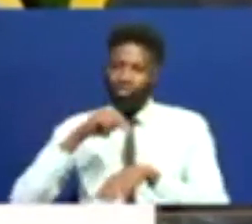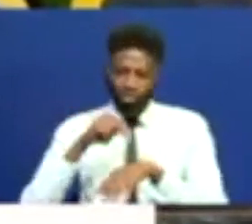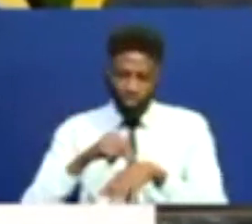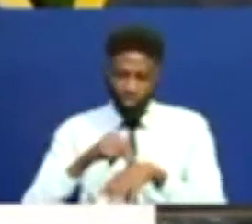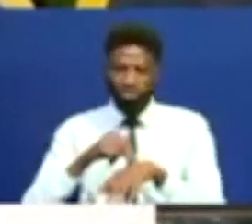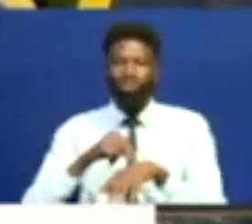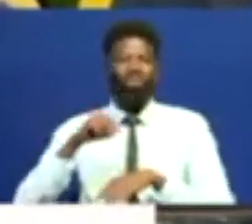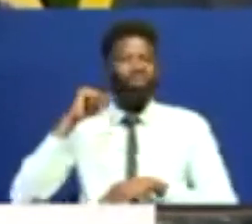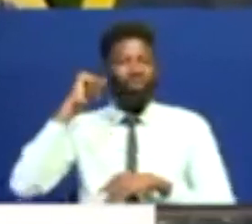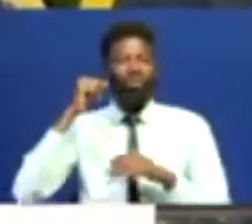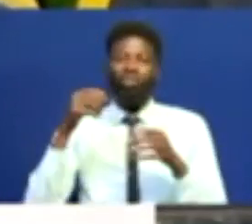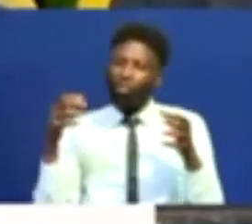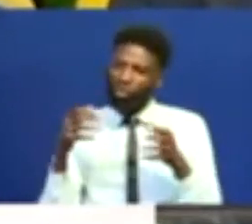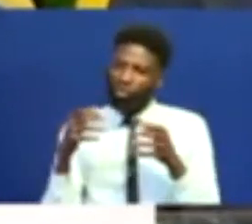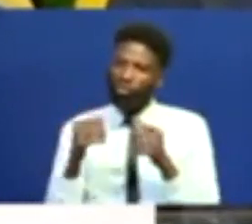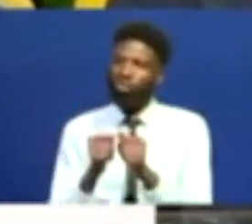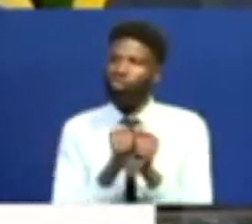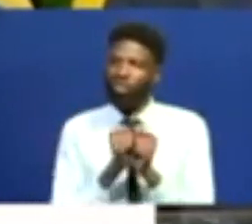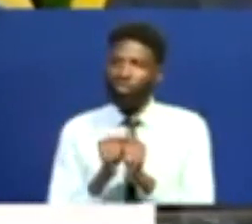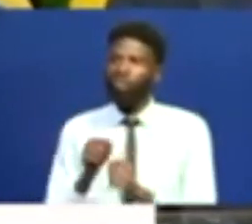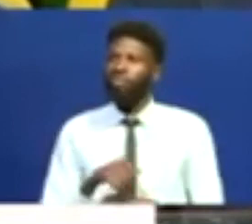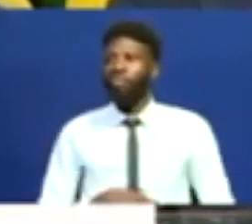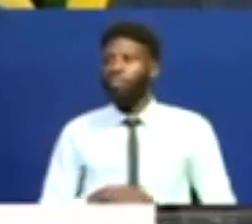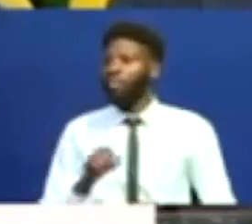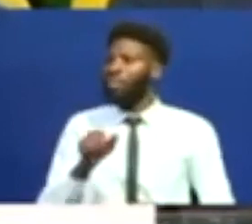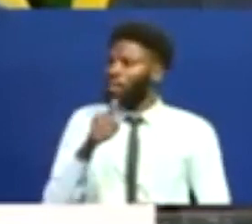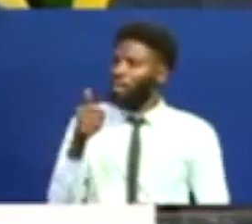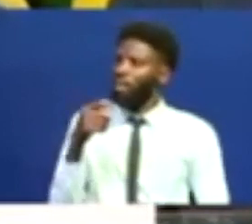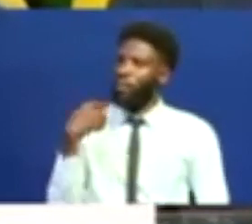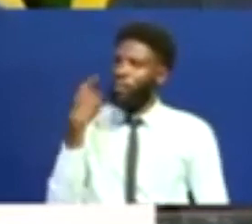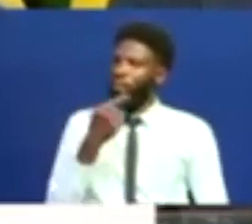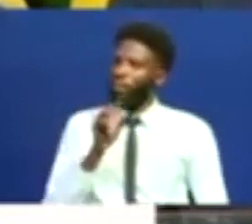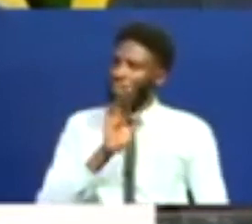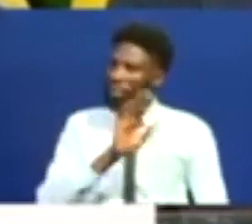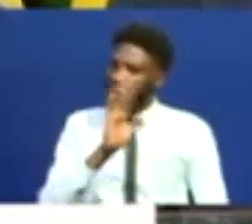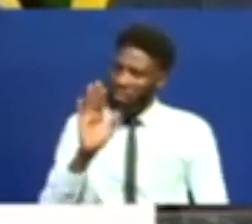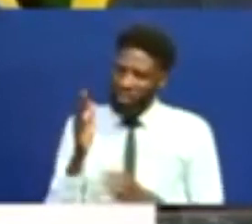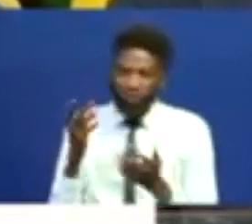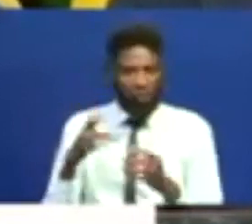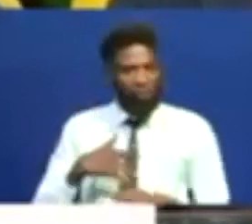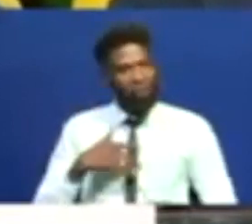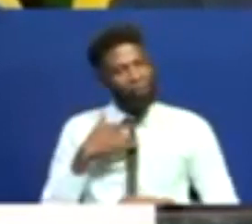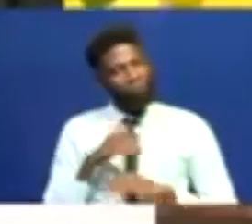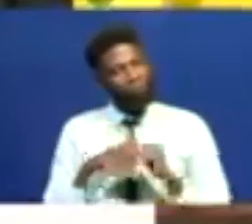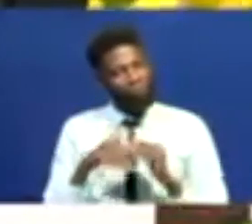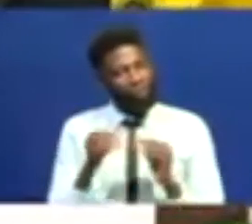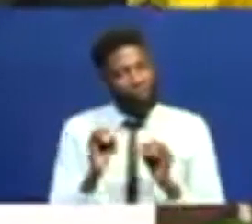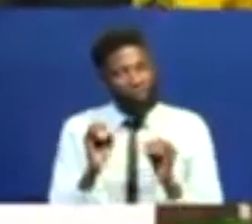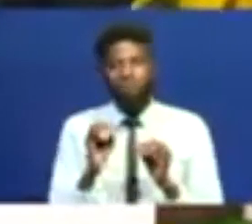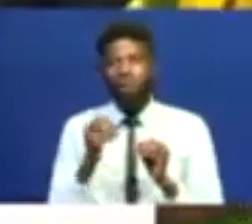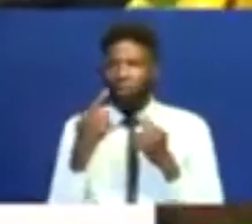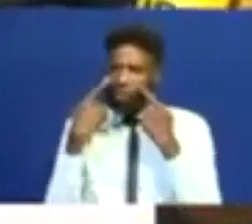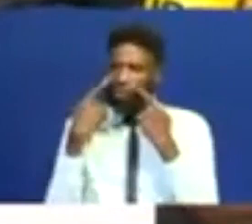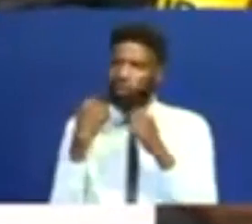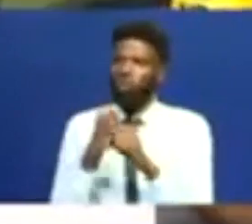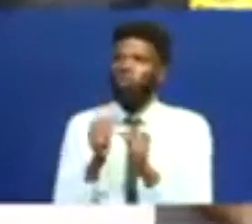pamoja. Sindio? Wale wengine ambao wako na maneno maneno, tutaona vile tutashirikiana na wao. President Ruto